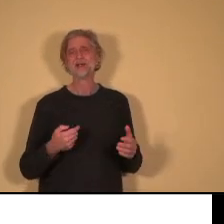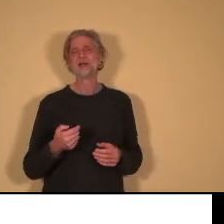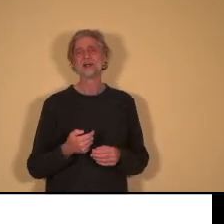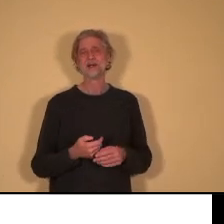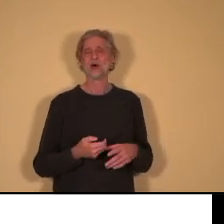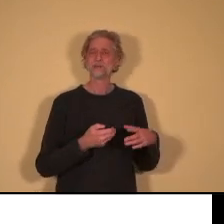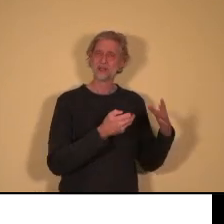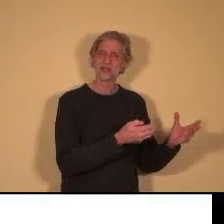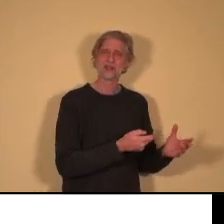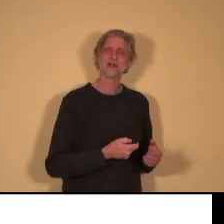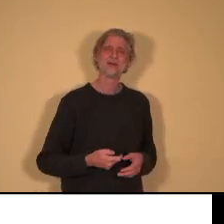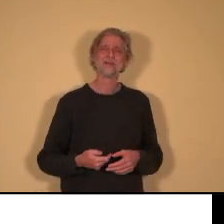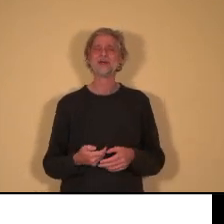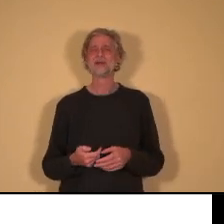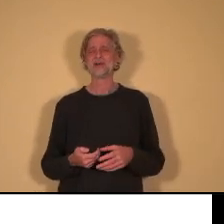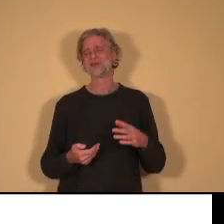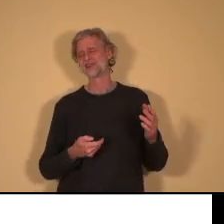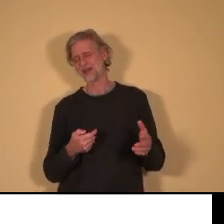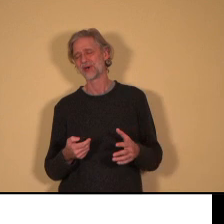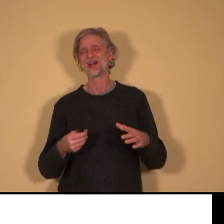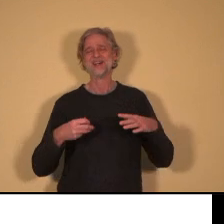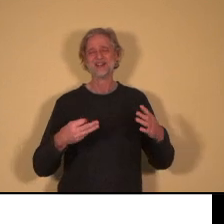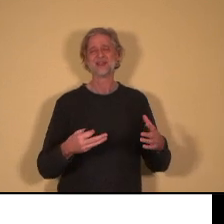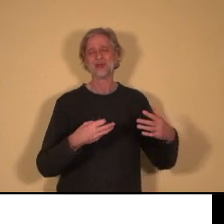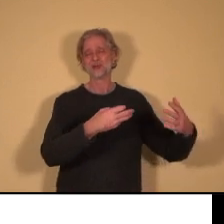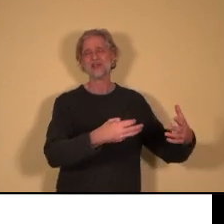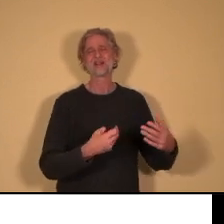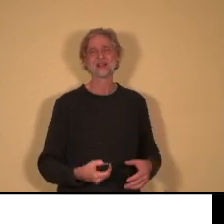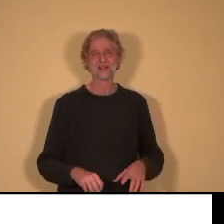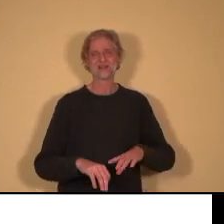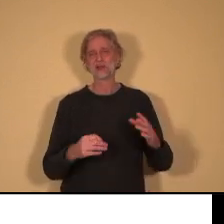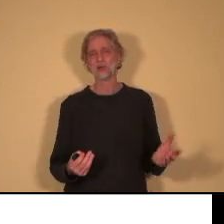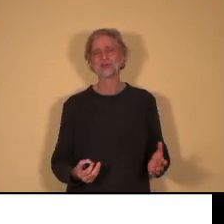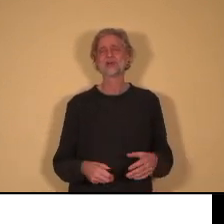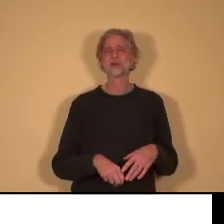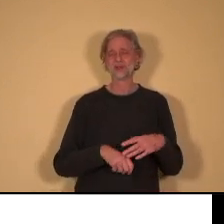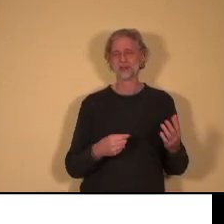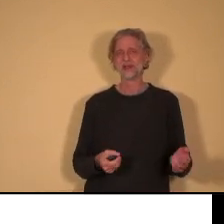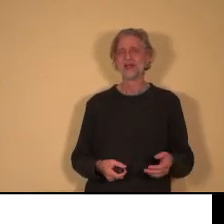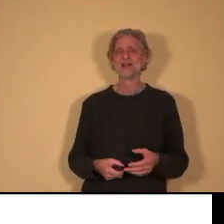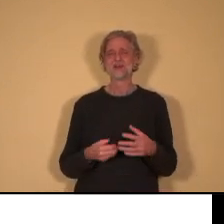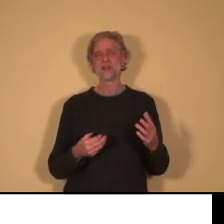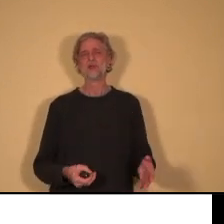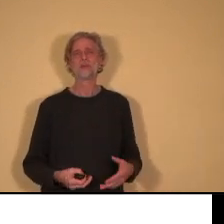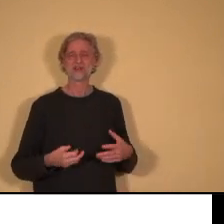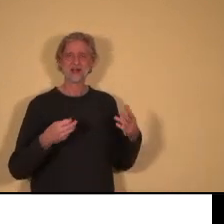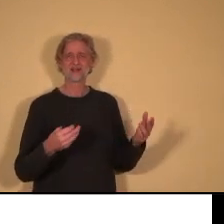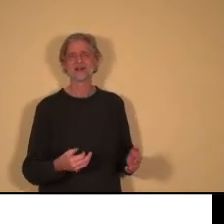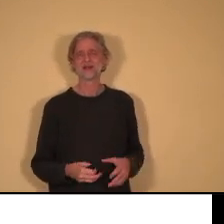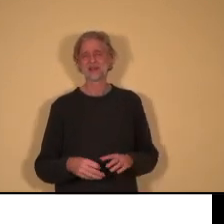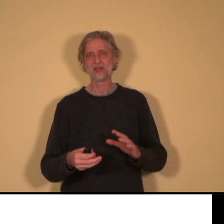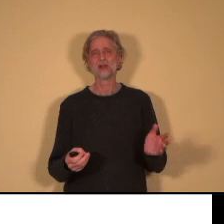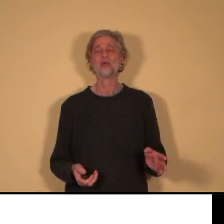Frage, ob die, also es ist keine Frage, es ist natürlich so, Island ist nicht groß genug, es gibt nicht genug